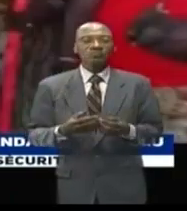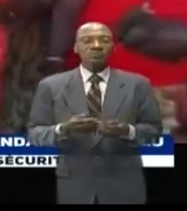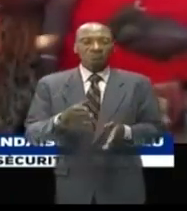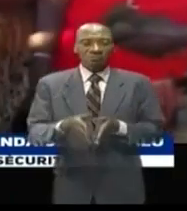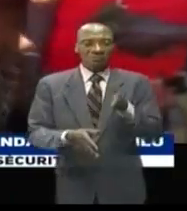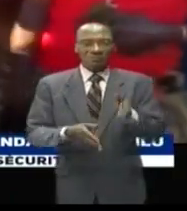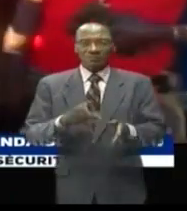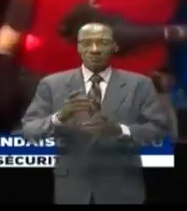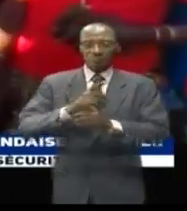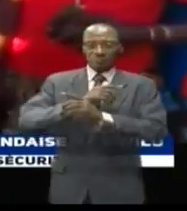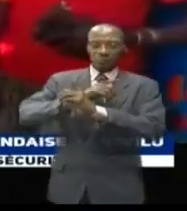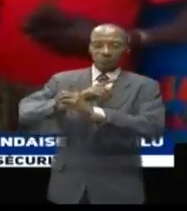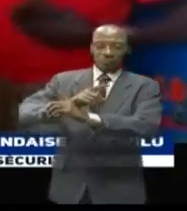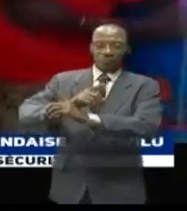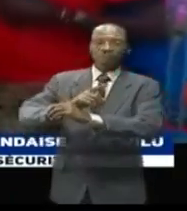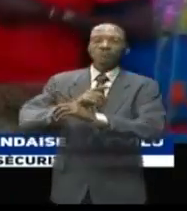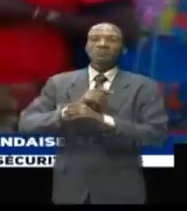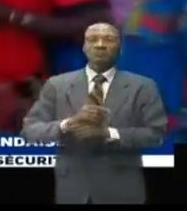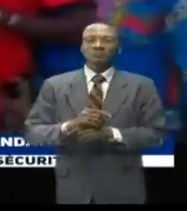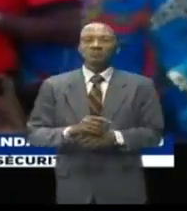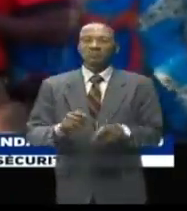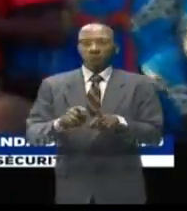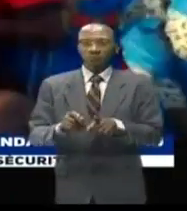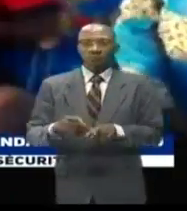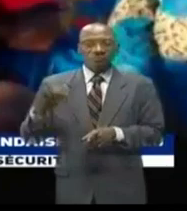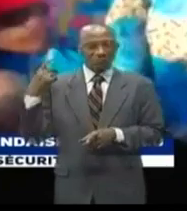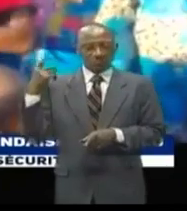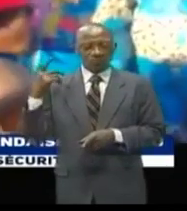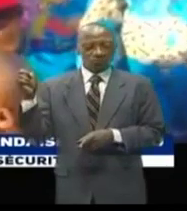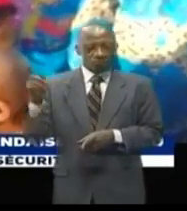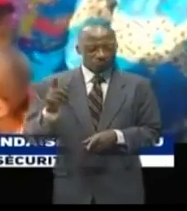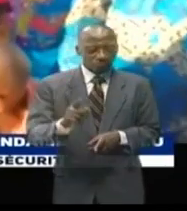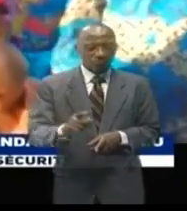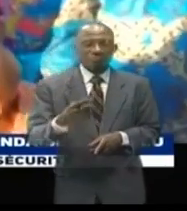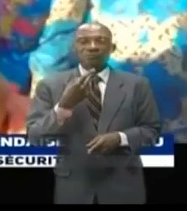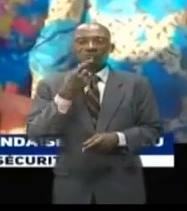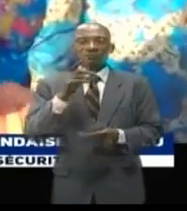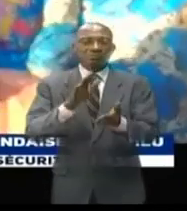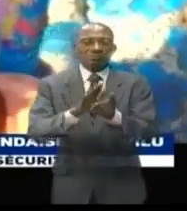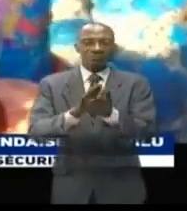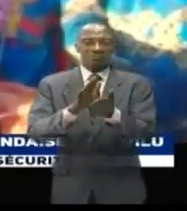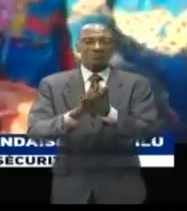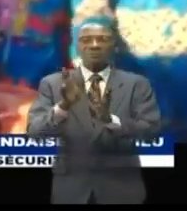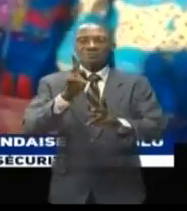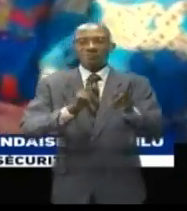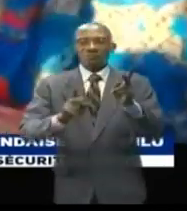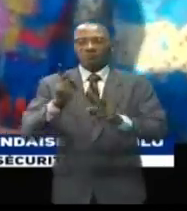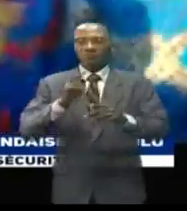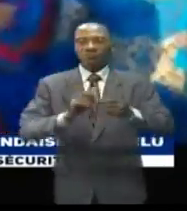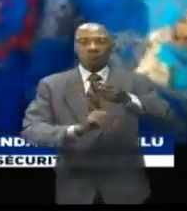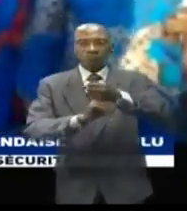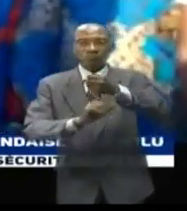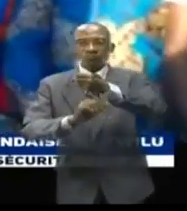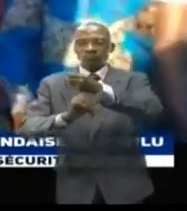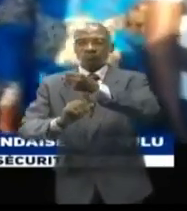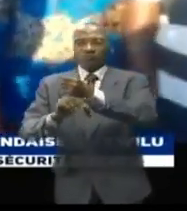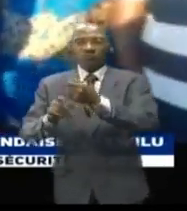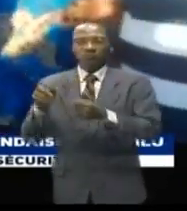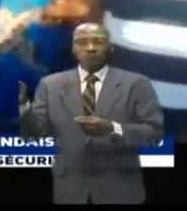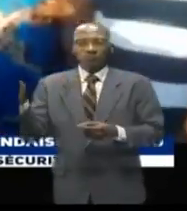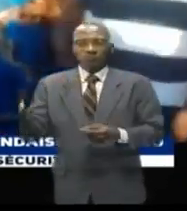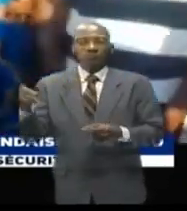province du cul pour remercier la population qu'il a soutenu moralement et spirituellement avec des prières successivement